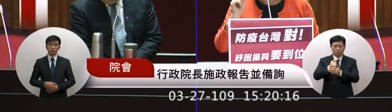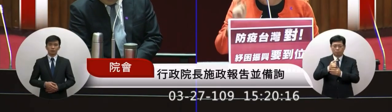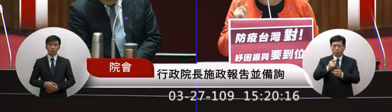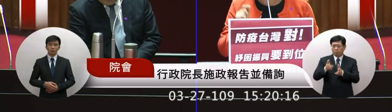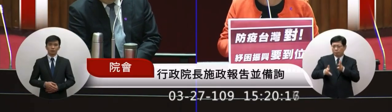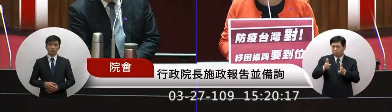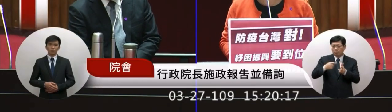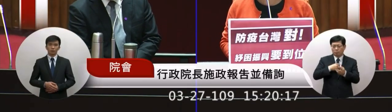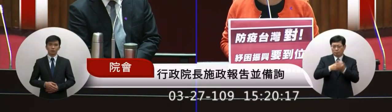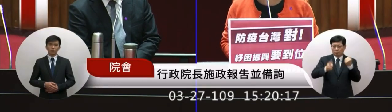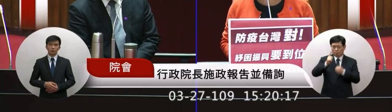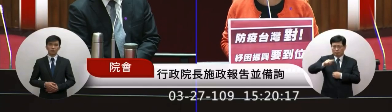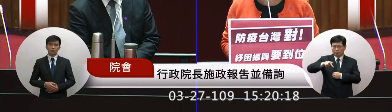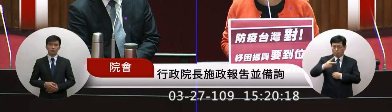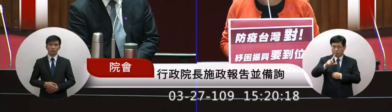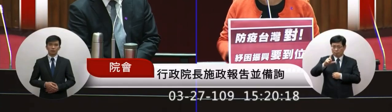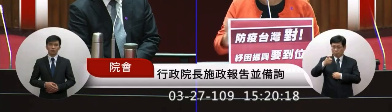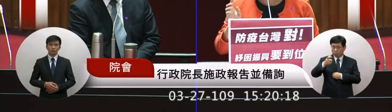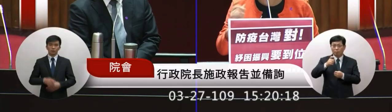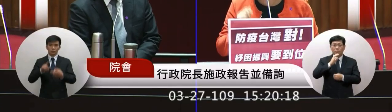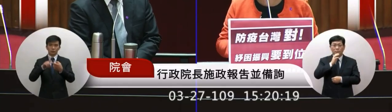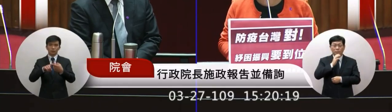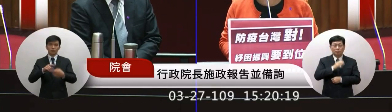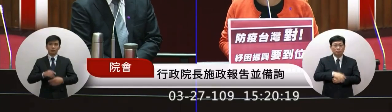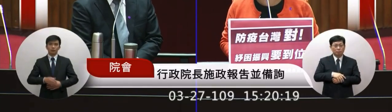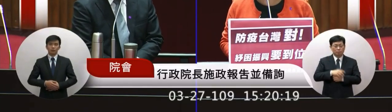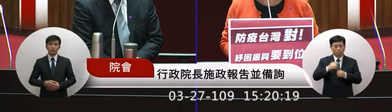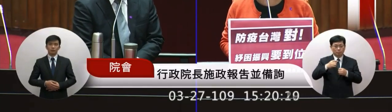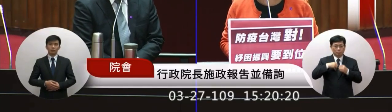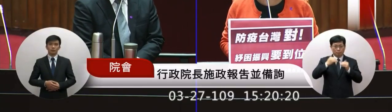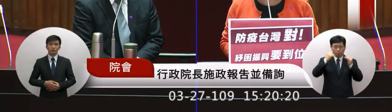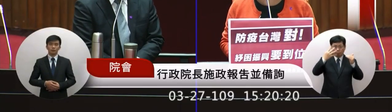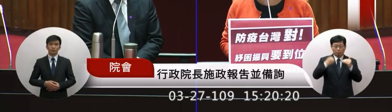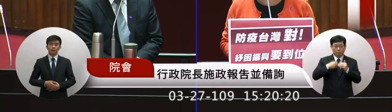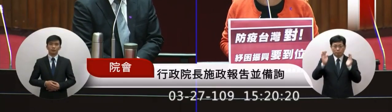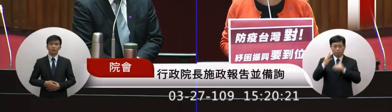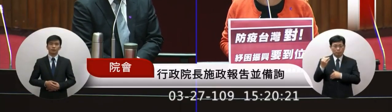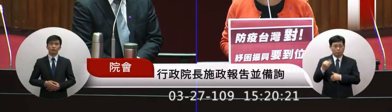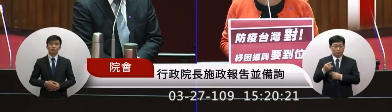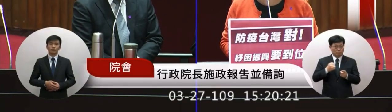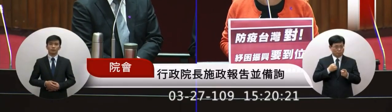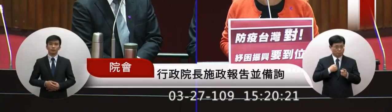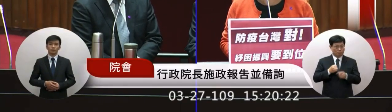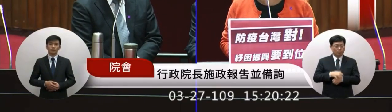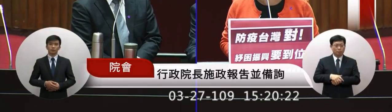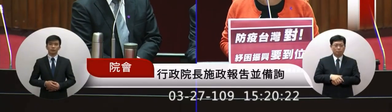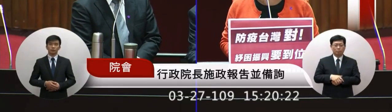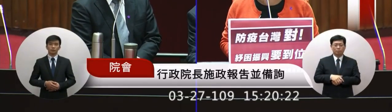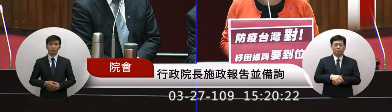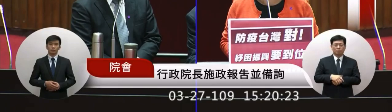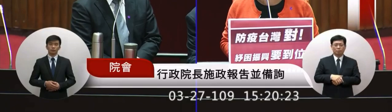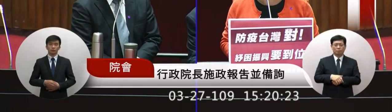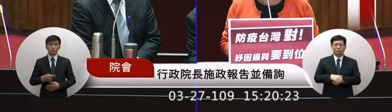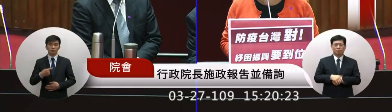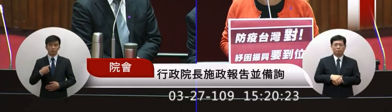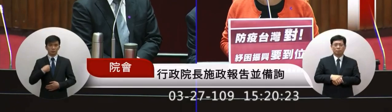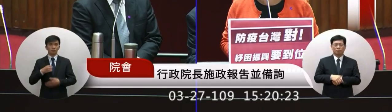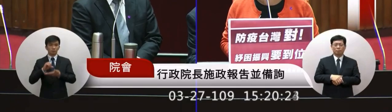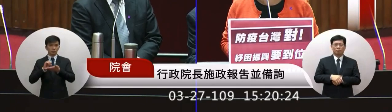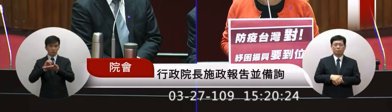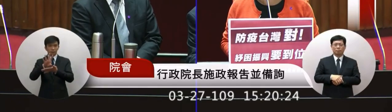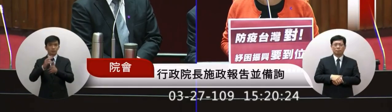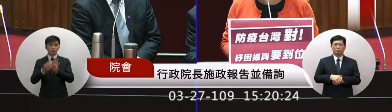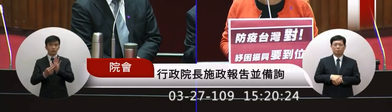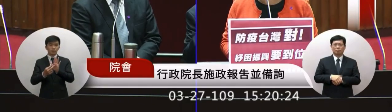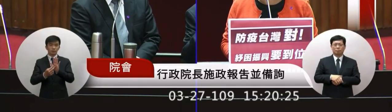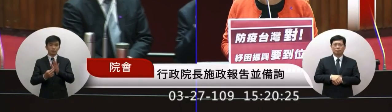产1260万片。 对， 成人多少，儿童多少，你敢知？ 即安尼，我甲委员报告，以即